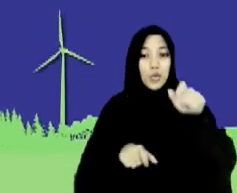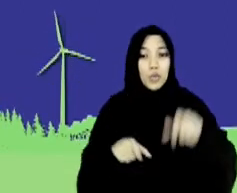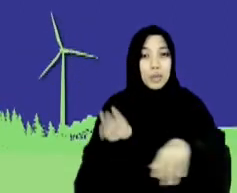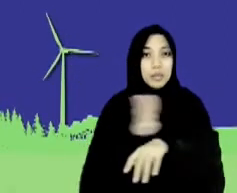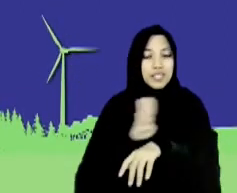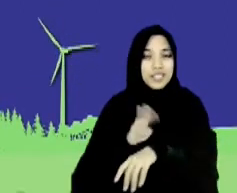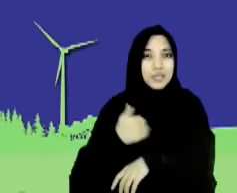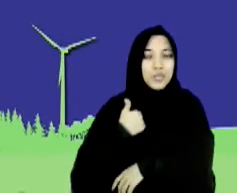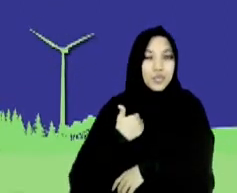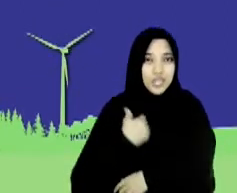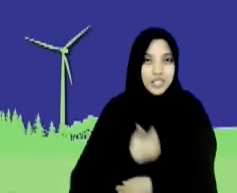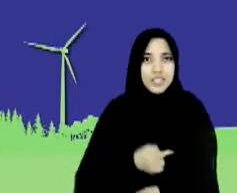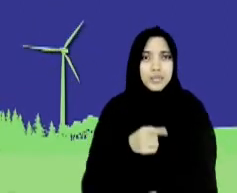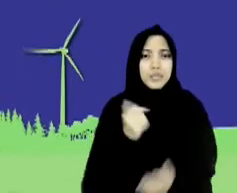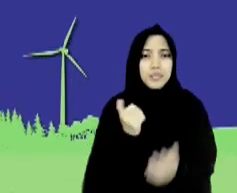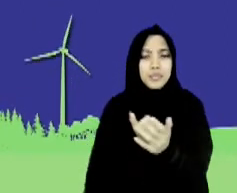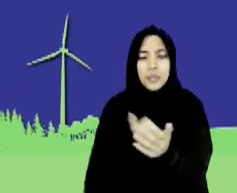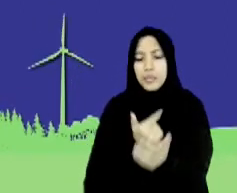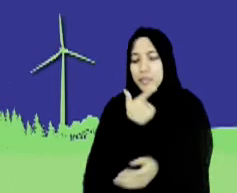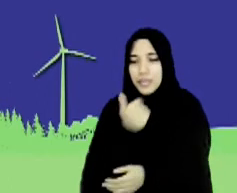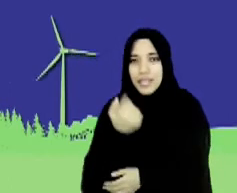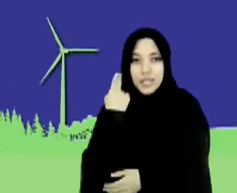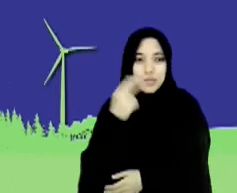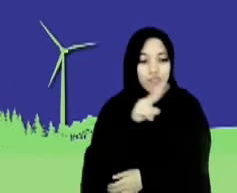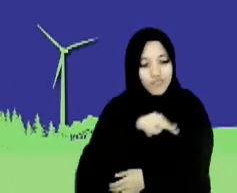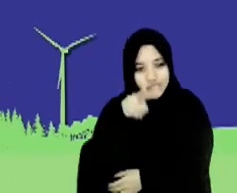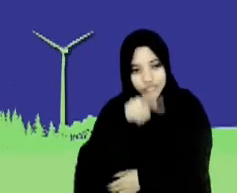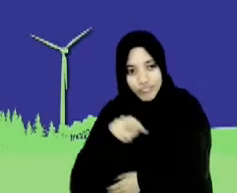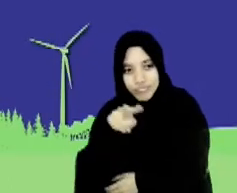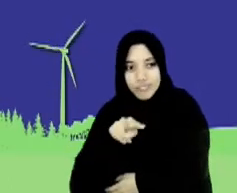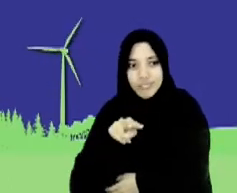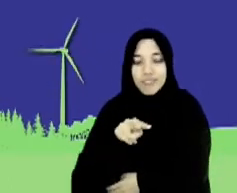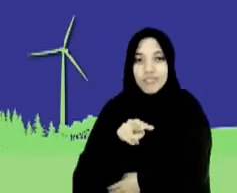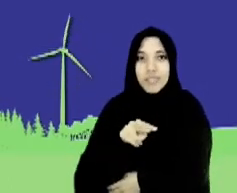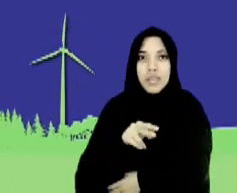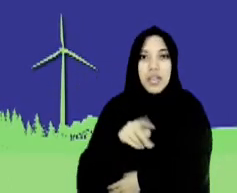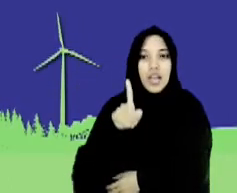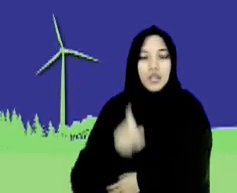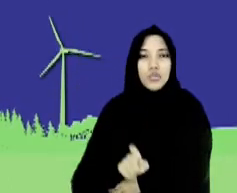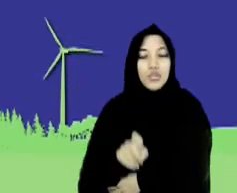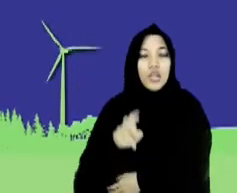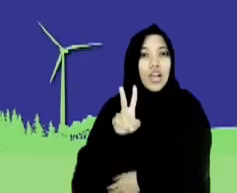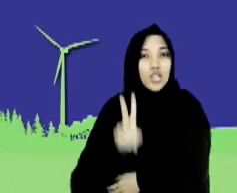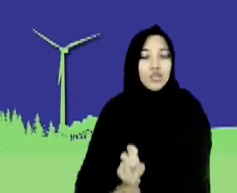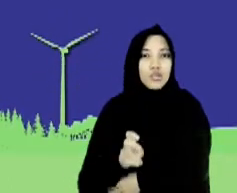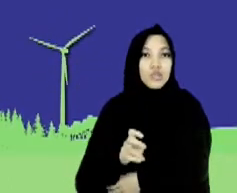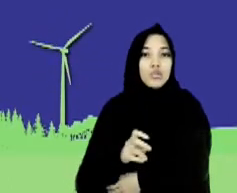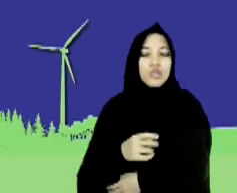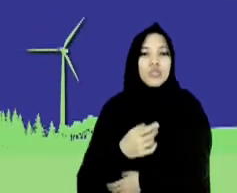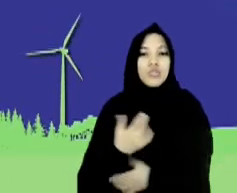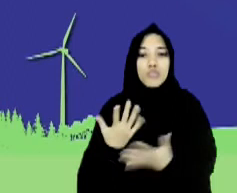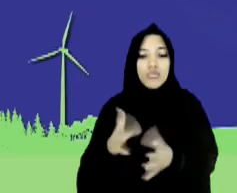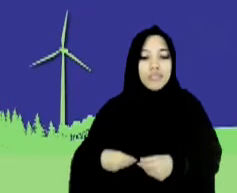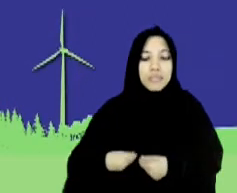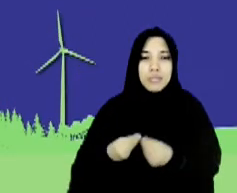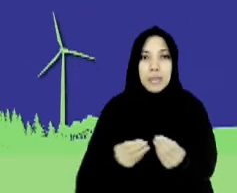ya jadi sangat penting untuk kita intervensi dengan eh memastikan bahwa eh they produce sustainable